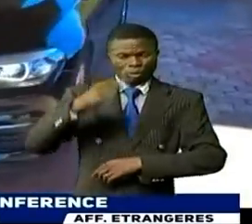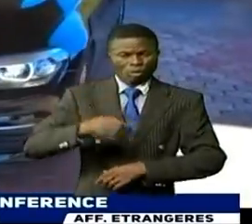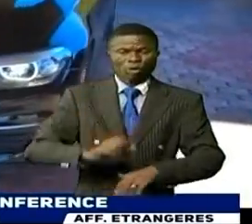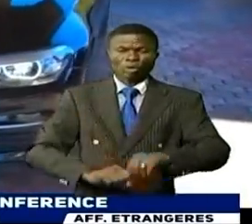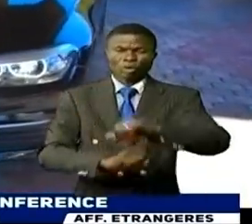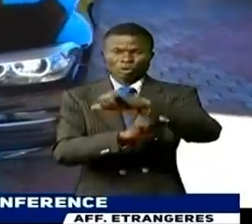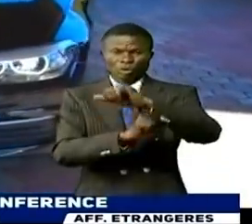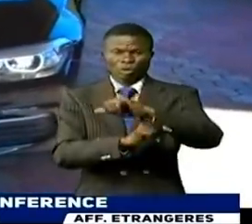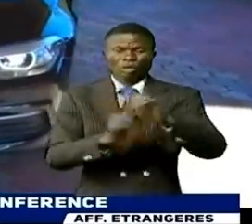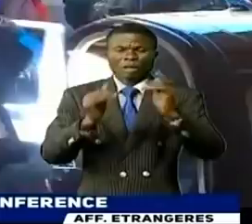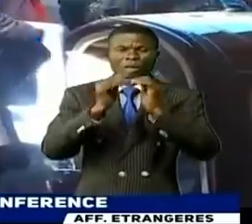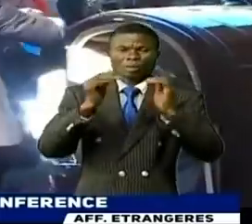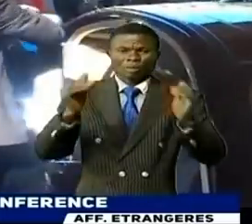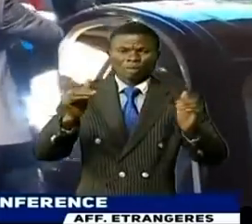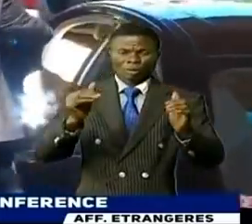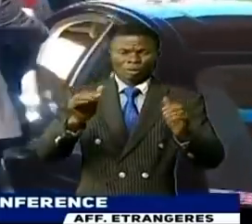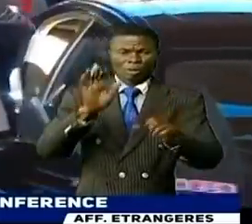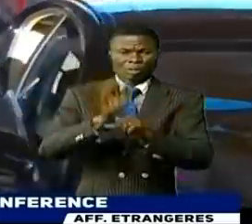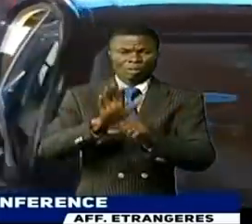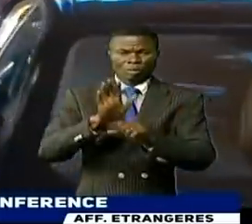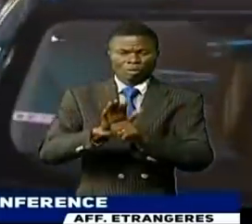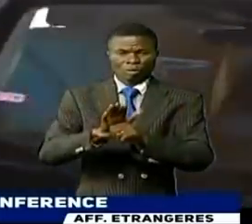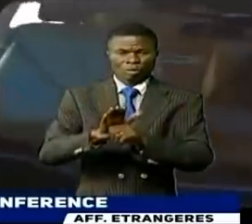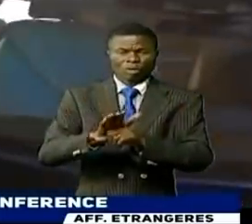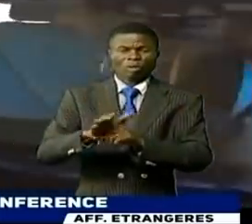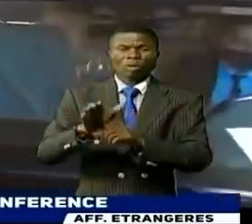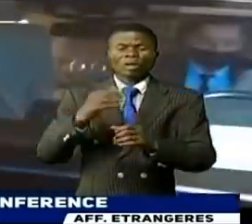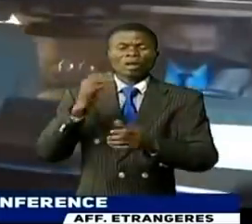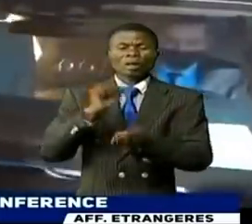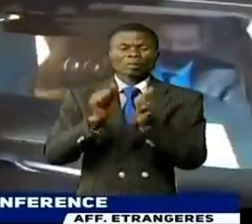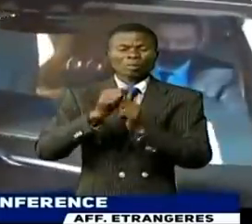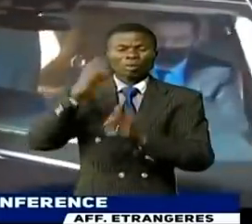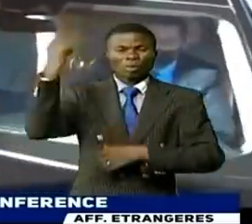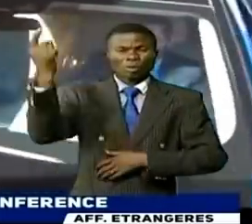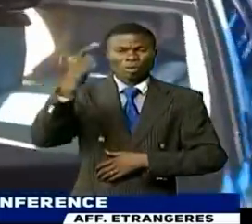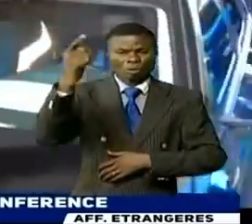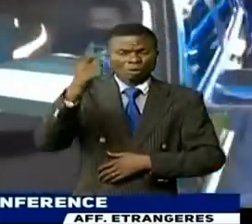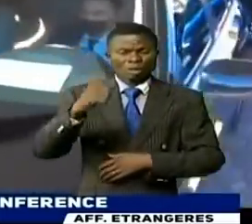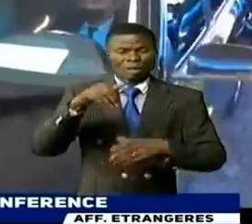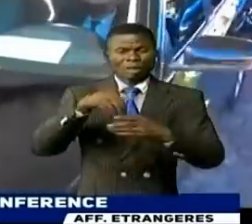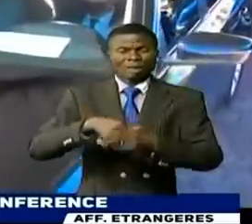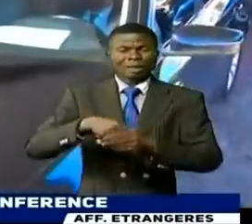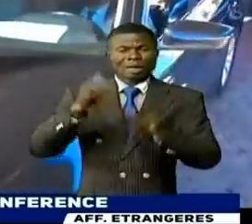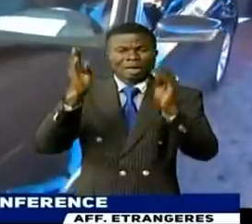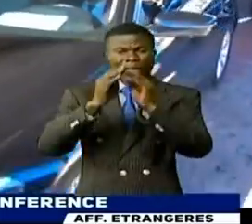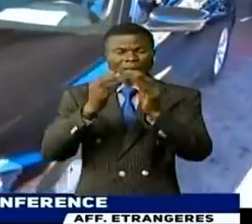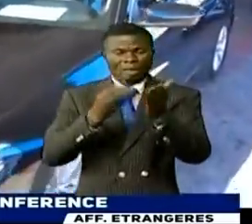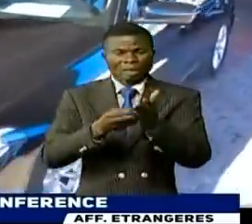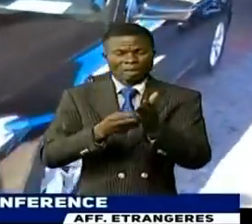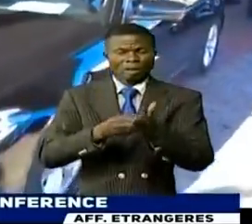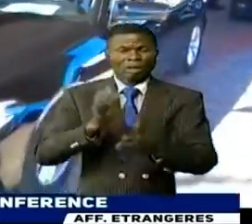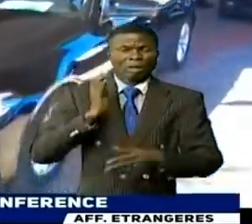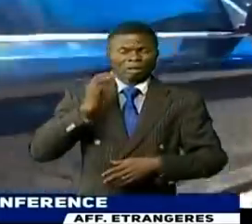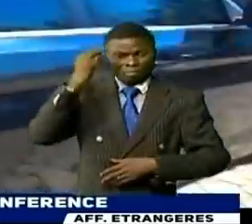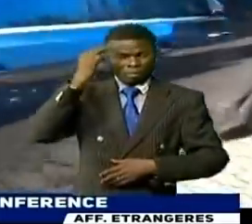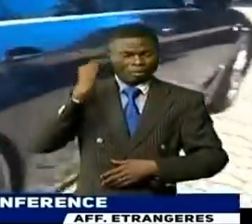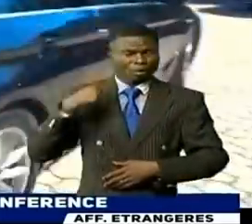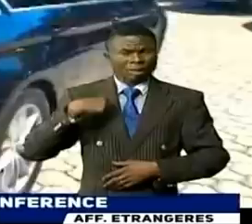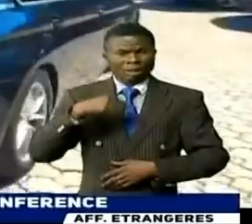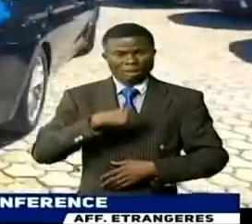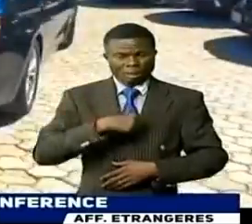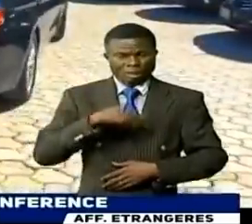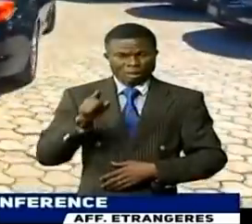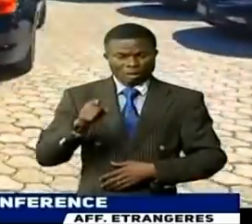règlements pacifiques des différends entre les nations du monde. En marge de ces forums, Christophe Lutundula Palapena-Pala a été